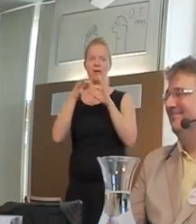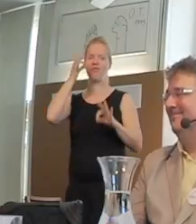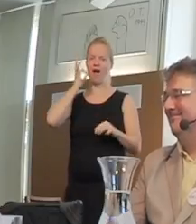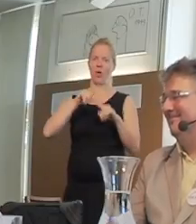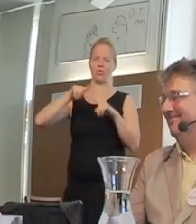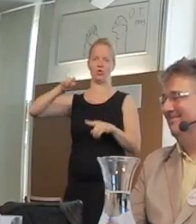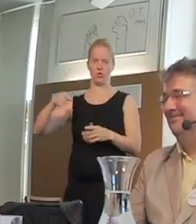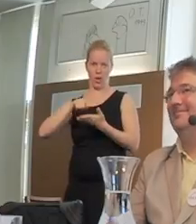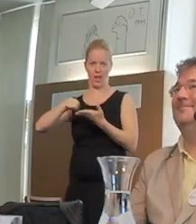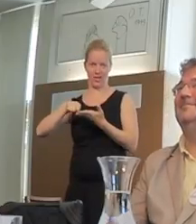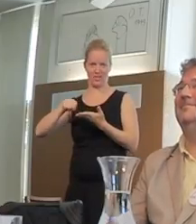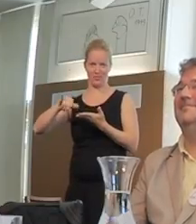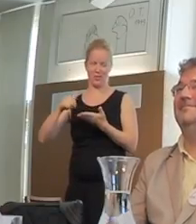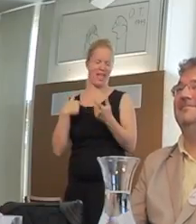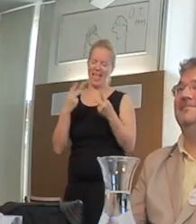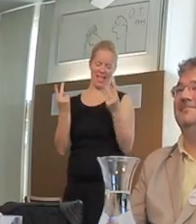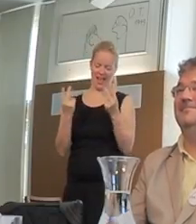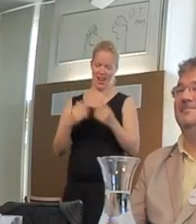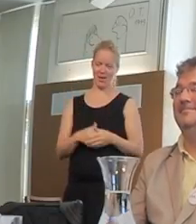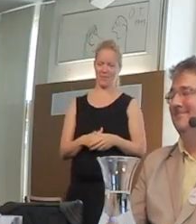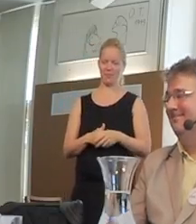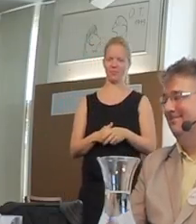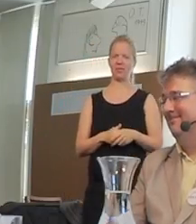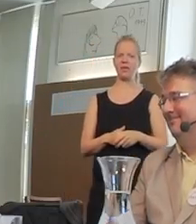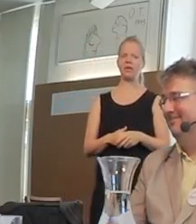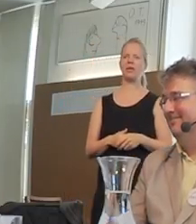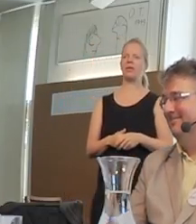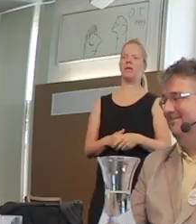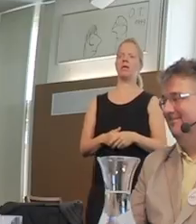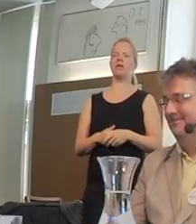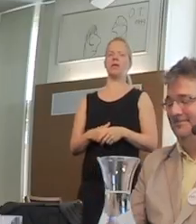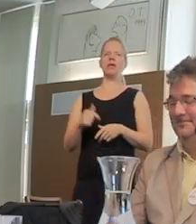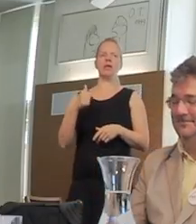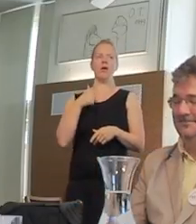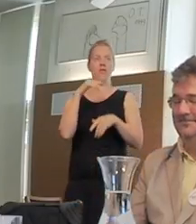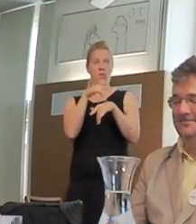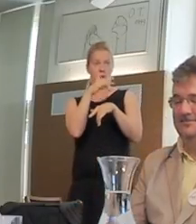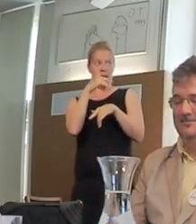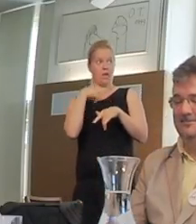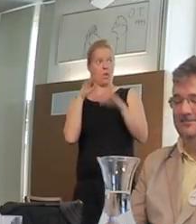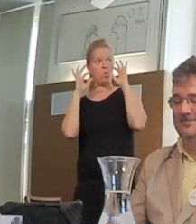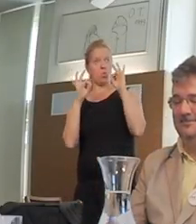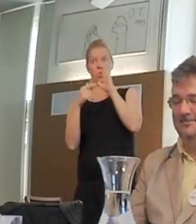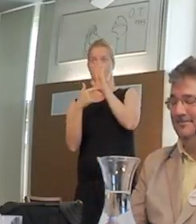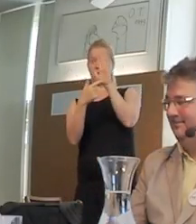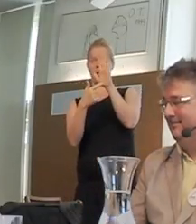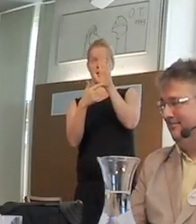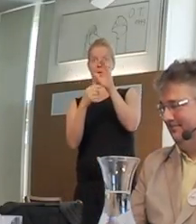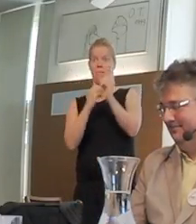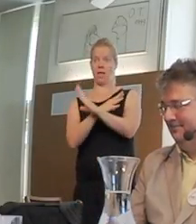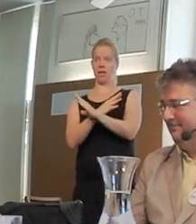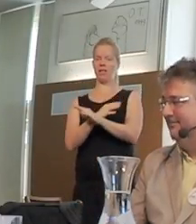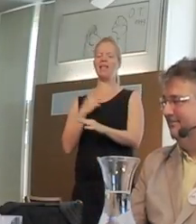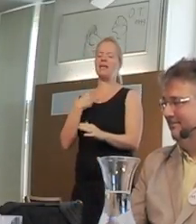Nein, wurscht. Anyway, fühle ich mich gut repräsentiert in den Medien. Ich bin YouTuber und präsentiere mich